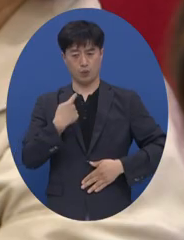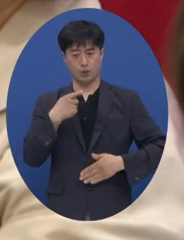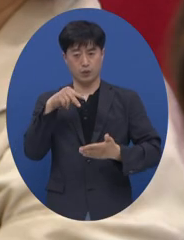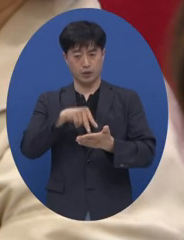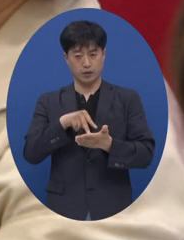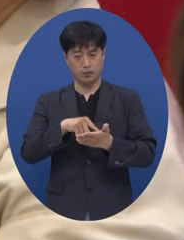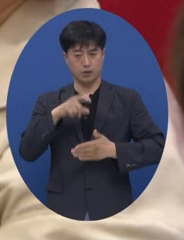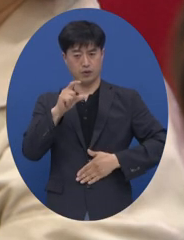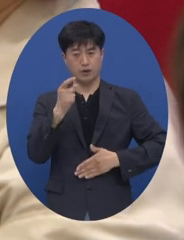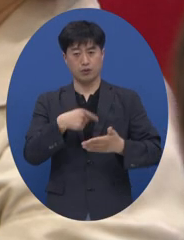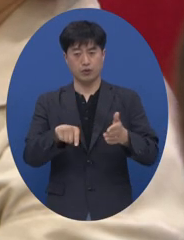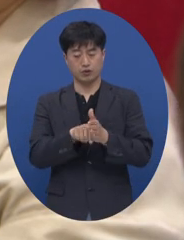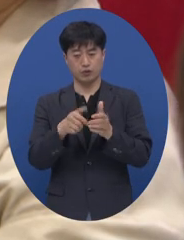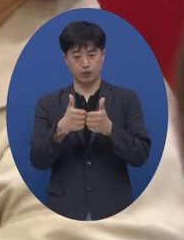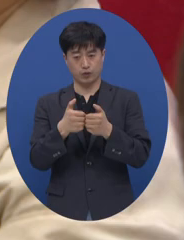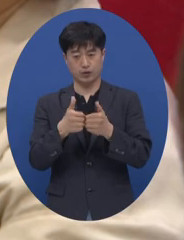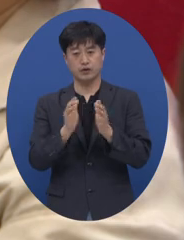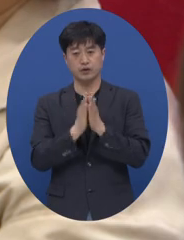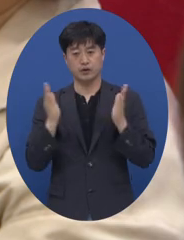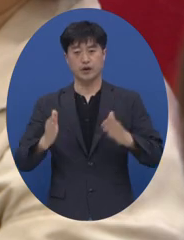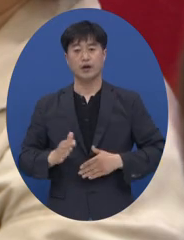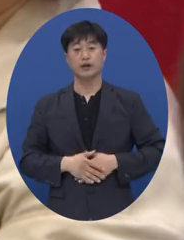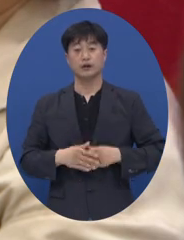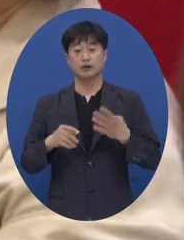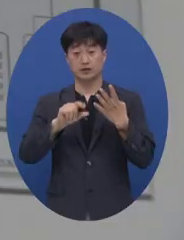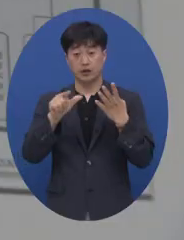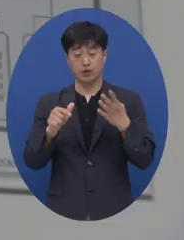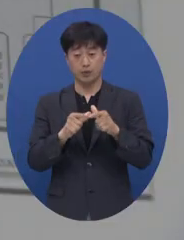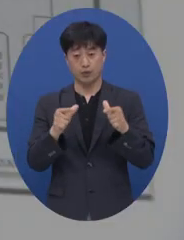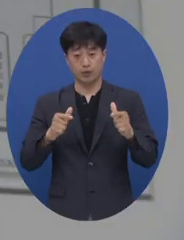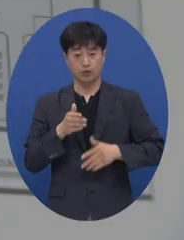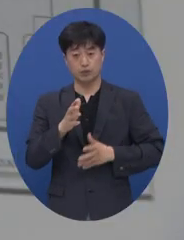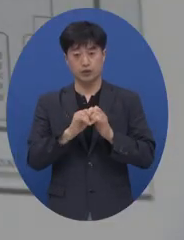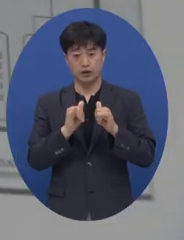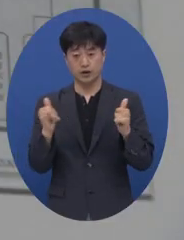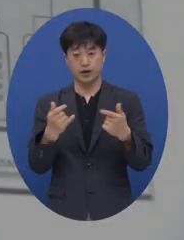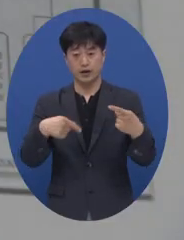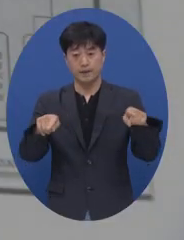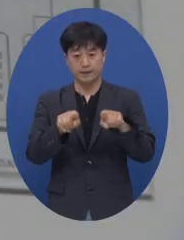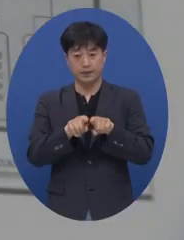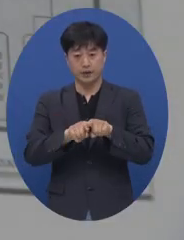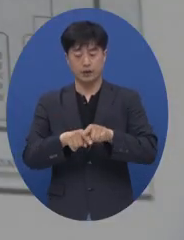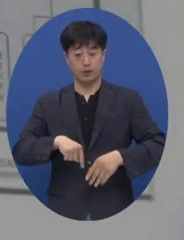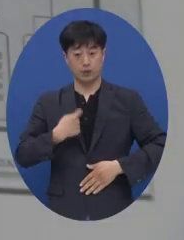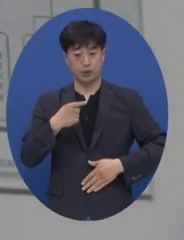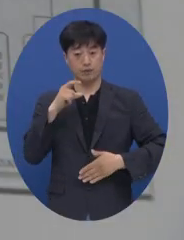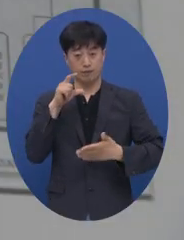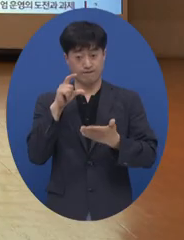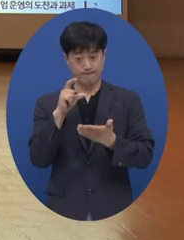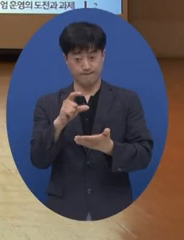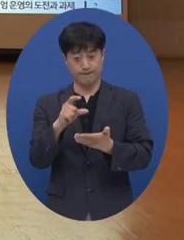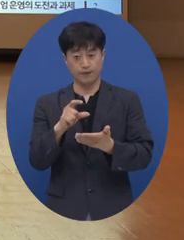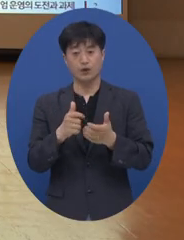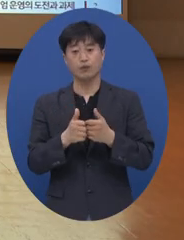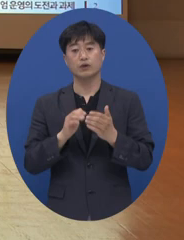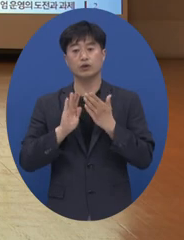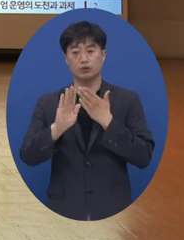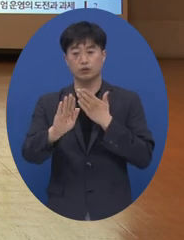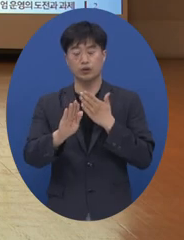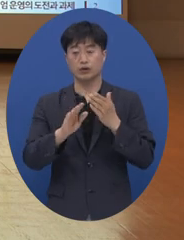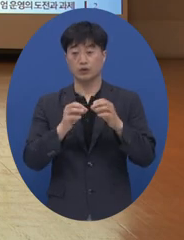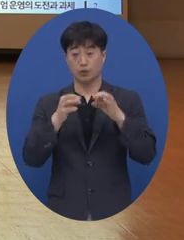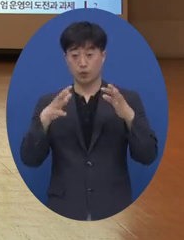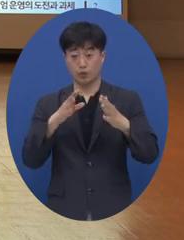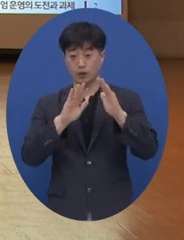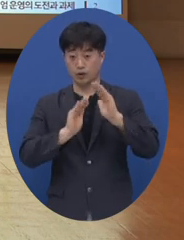토론을 열었습니다. 지난 4월 민간 전문가와 함께 경기문화재단 뮤지엄 독립성 강화 논의 기구를 구성한 후 그동안